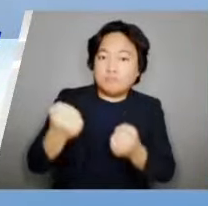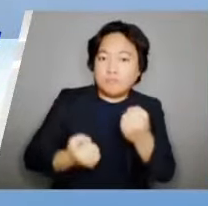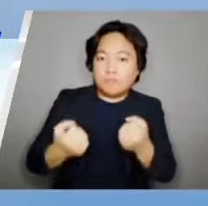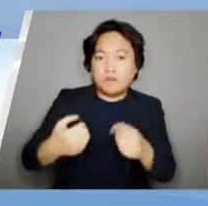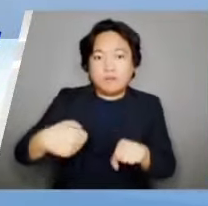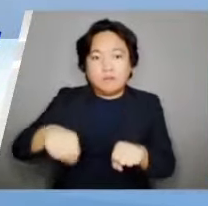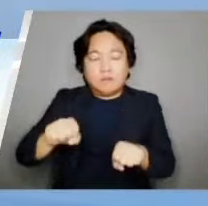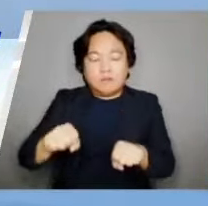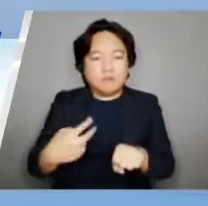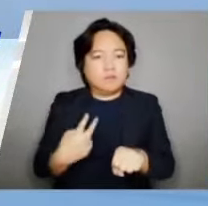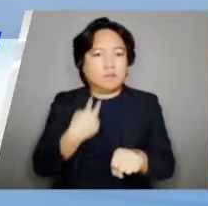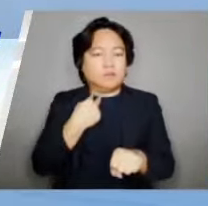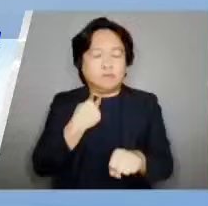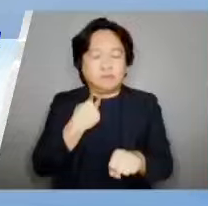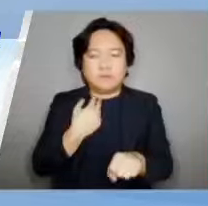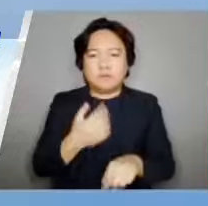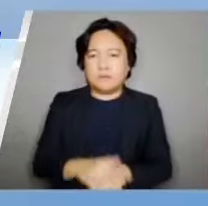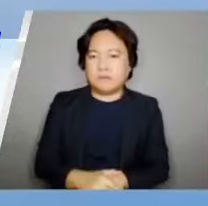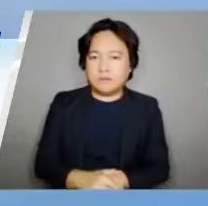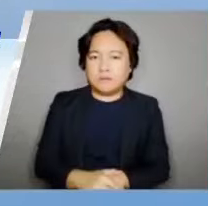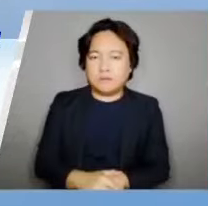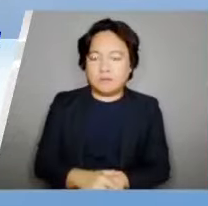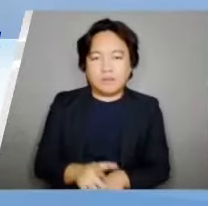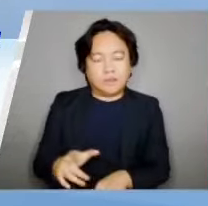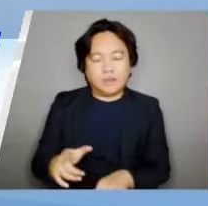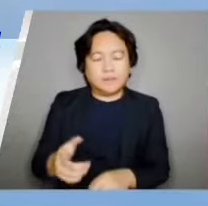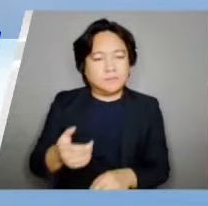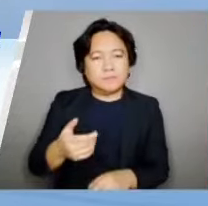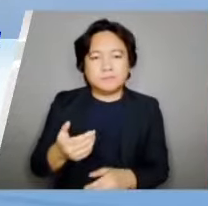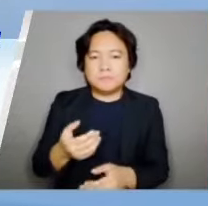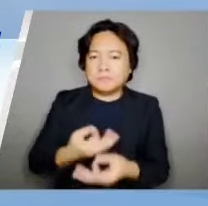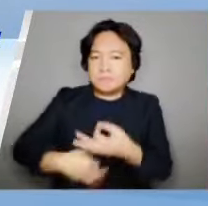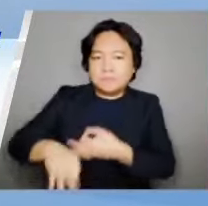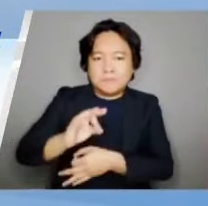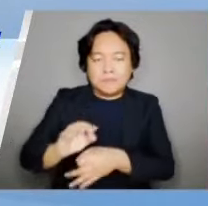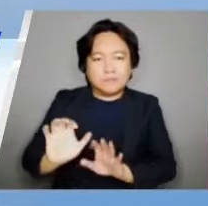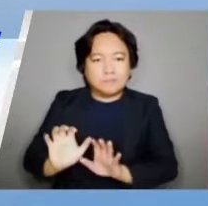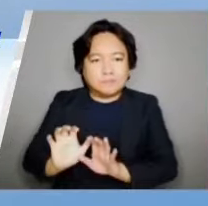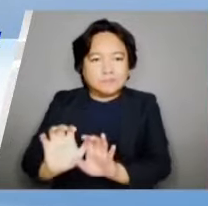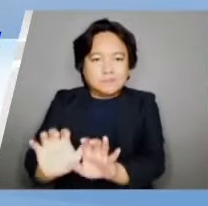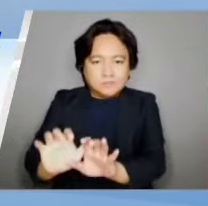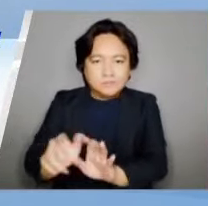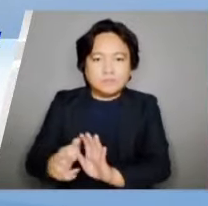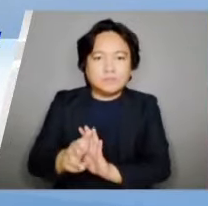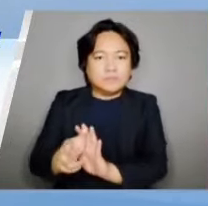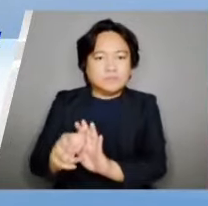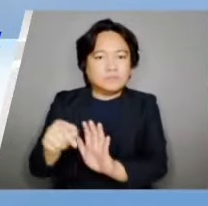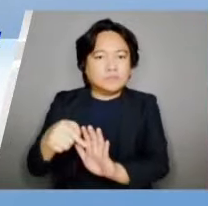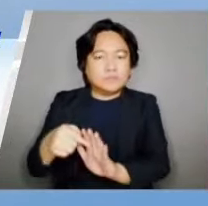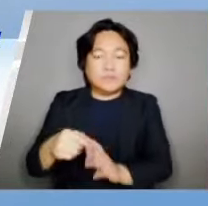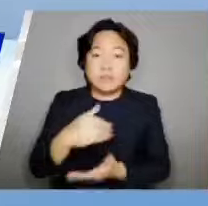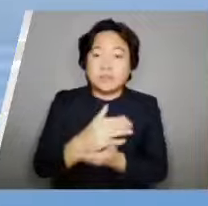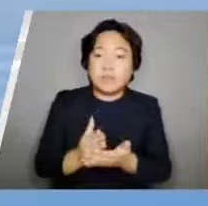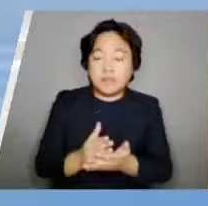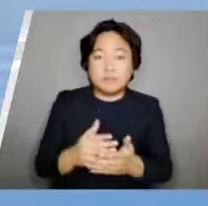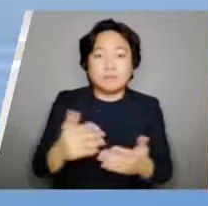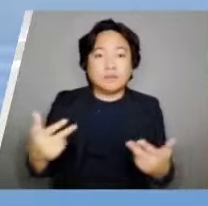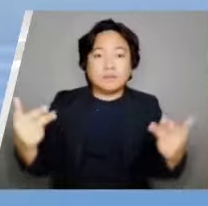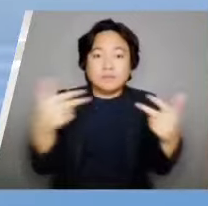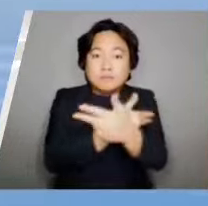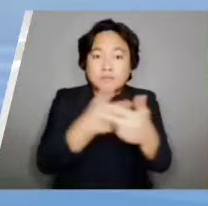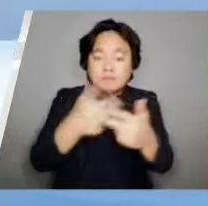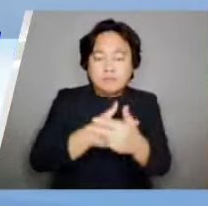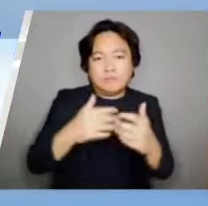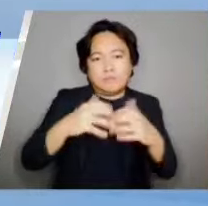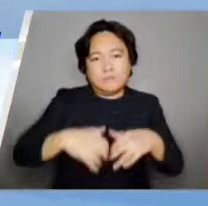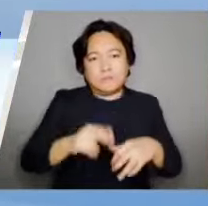kalsada, kaya napilitan itong itulak ng rider. Nanganganib namang masira ang tulay sa Bangi dahil sa ragasan ng baha. Tumaas naman ang